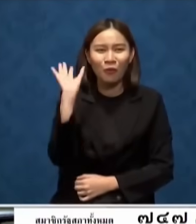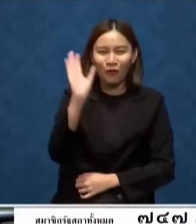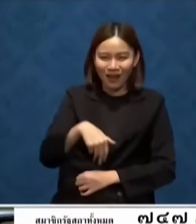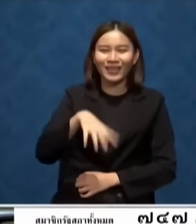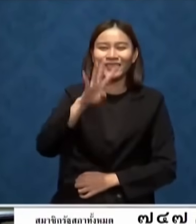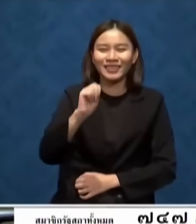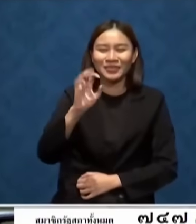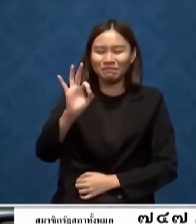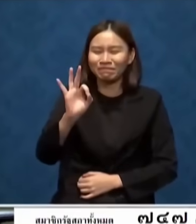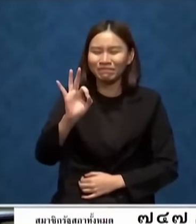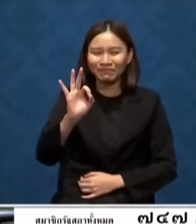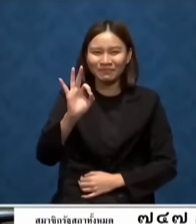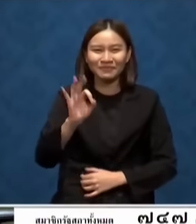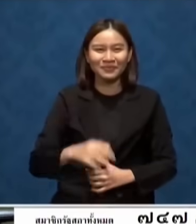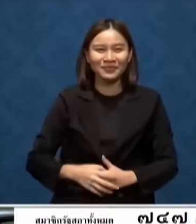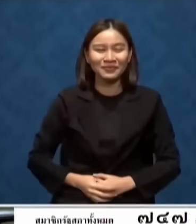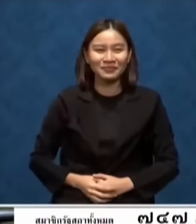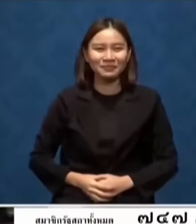ย49ท่าน